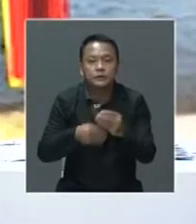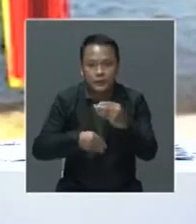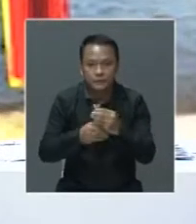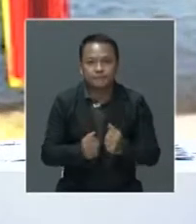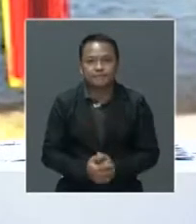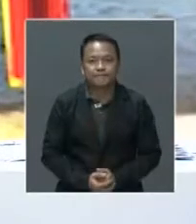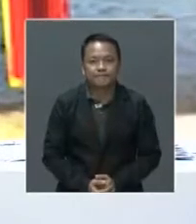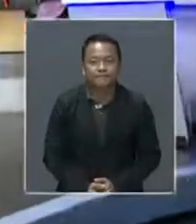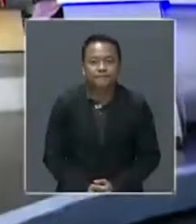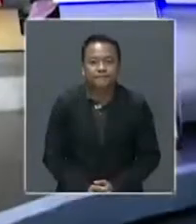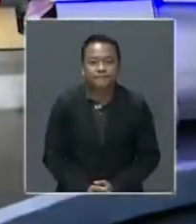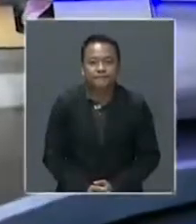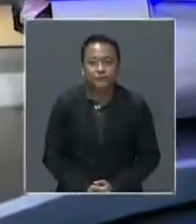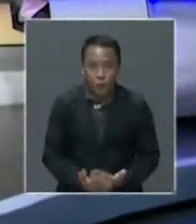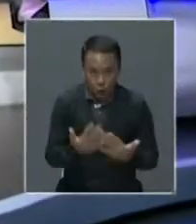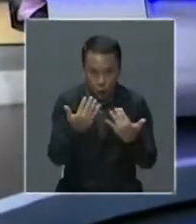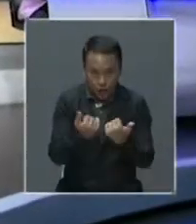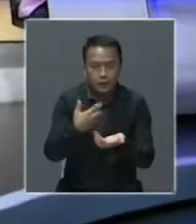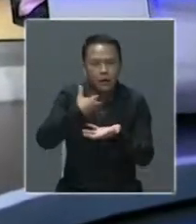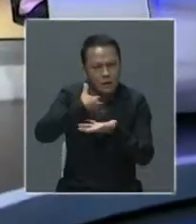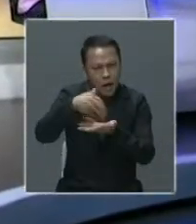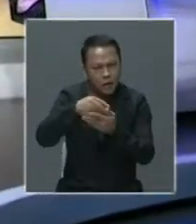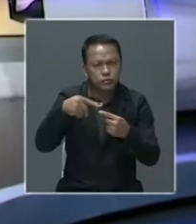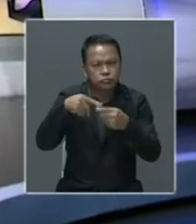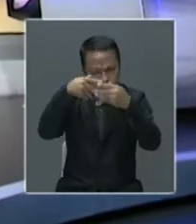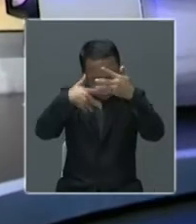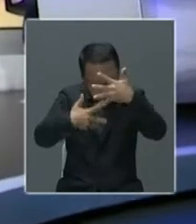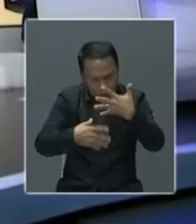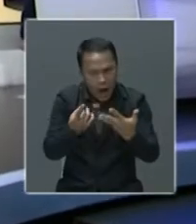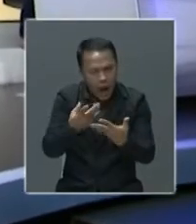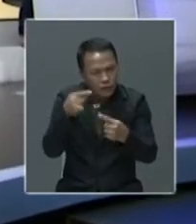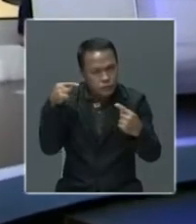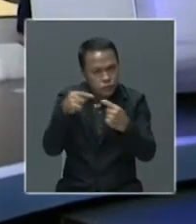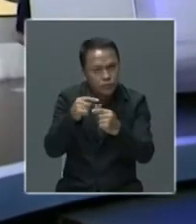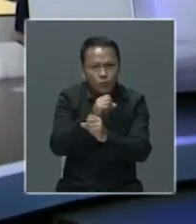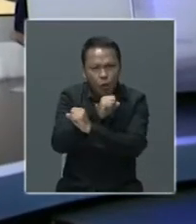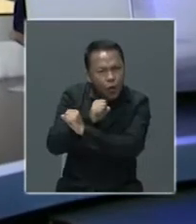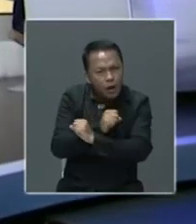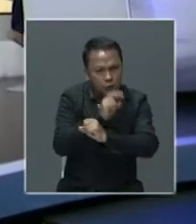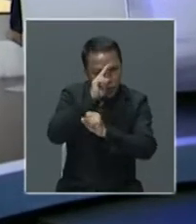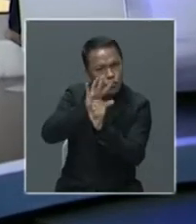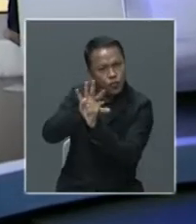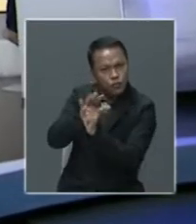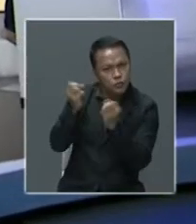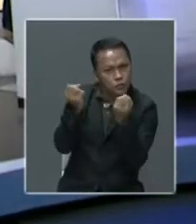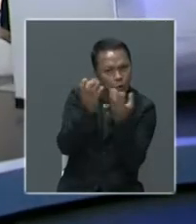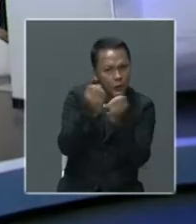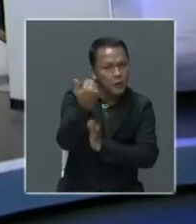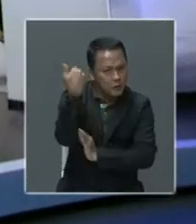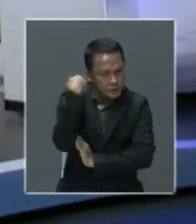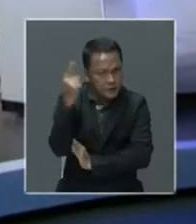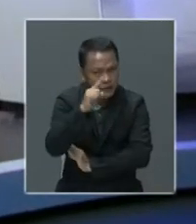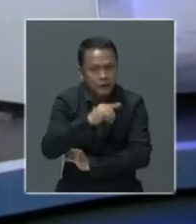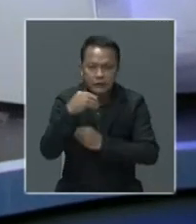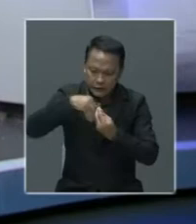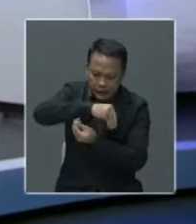ณนุ่นกันค่ะ ค่ะเดี๋ยววันนี้จะมาเปิดรายละเอียดเพื่อให้เราดูซิว่าเข้ามาแล้วปลอดภัยจริงไหมนะคะเราจะได้รับผลกระทบหรือเปล่าเดี๋ยวกระตุ้น